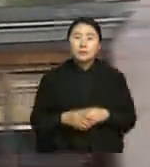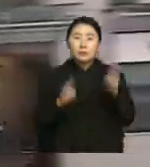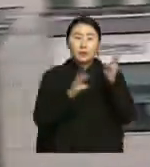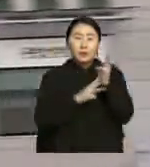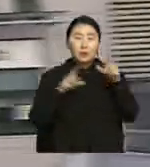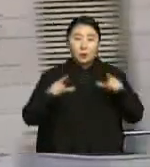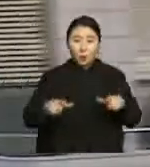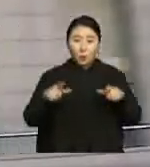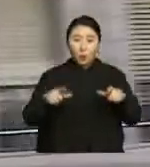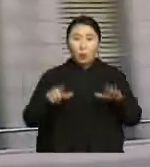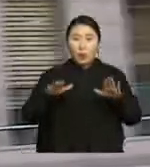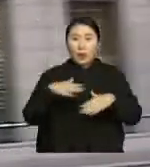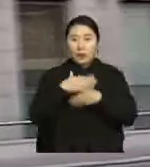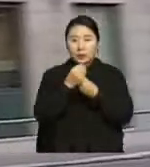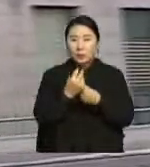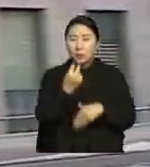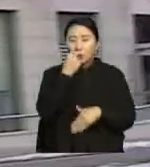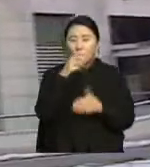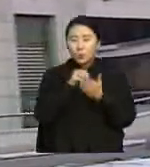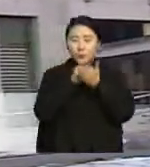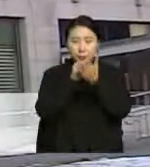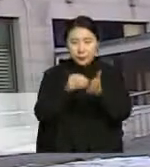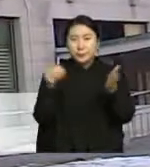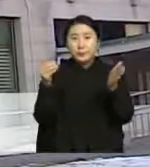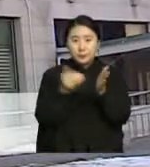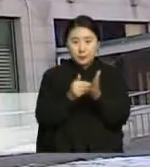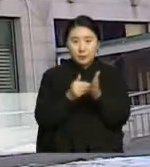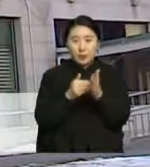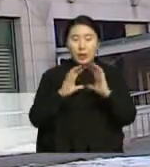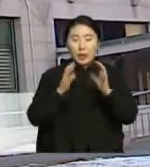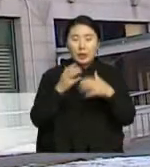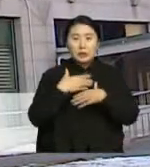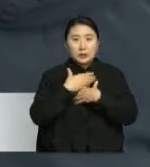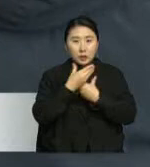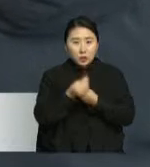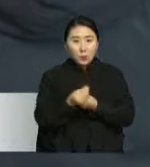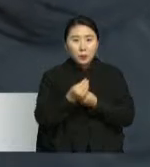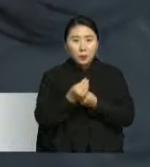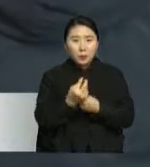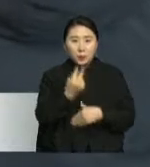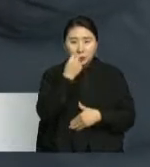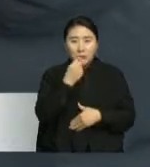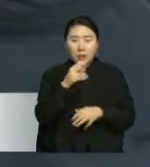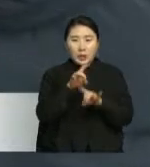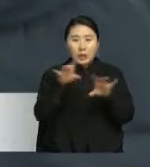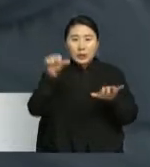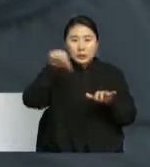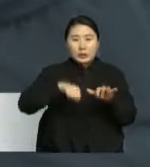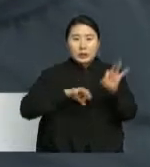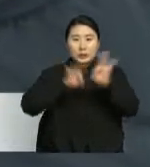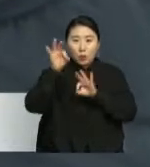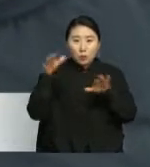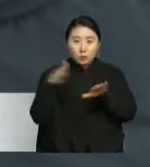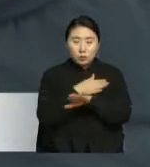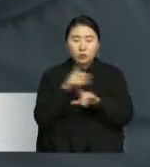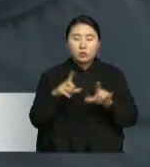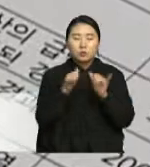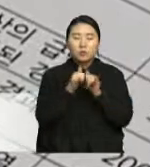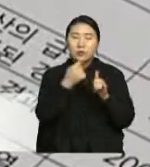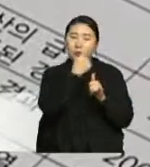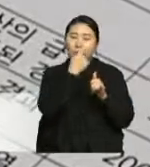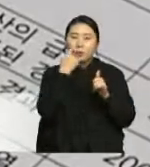중랑구 가 올 해 국민안전 보험에 가입했습니다 국민안전 보험은 각종 재난과 사고로부터 국민들이